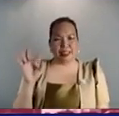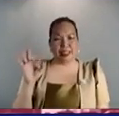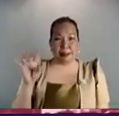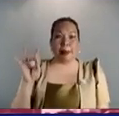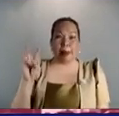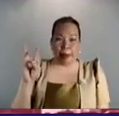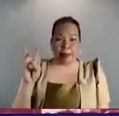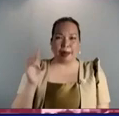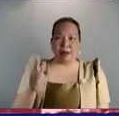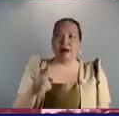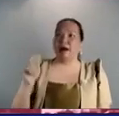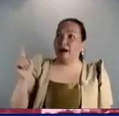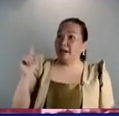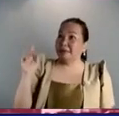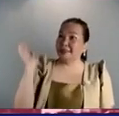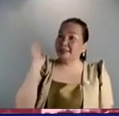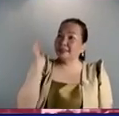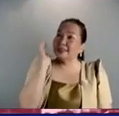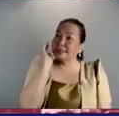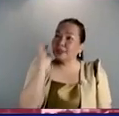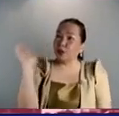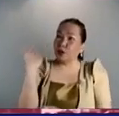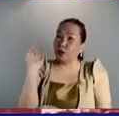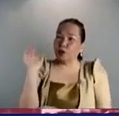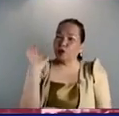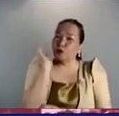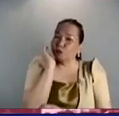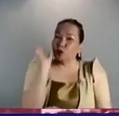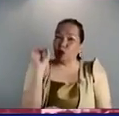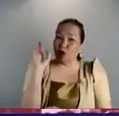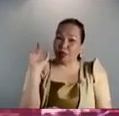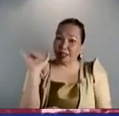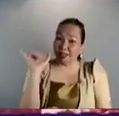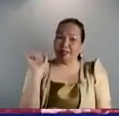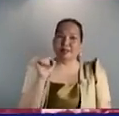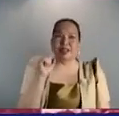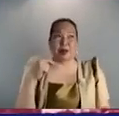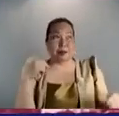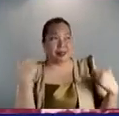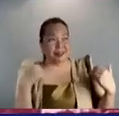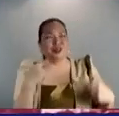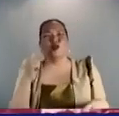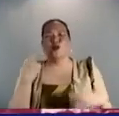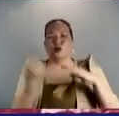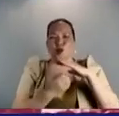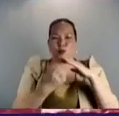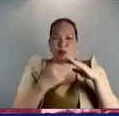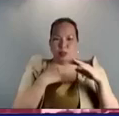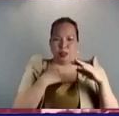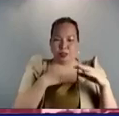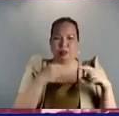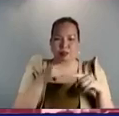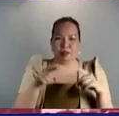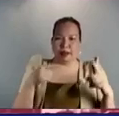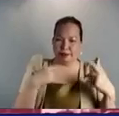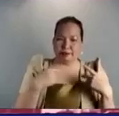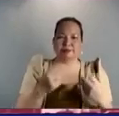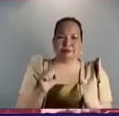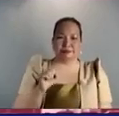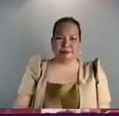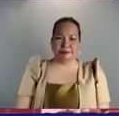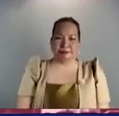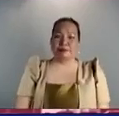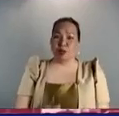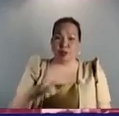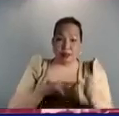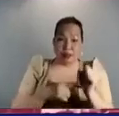Kay Cory Aquino. Tapos hanggang... Bata pa si Dr. Dennis noon? Oo po. Elementary pa lang yata ako noon. Ayun. So, simula